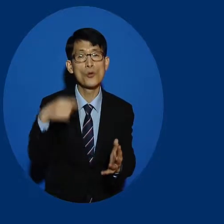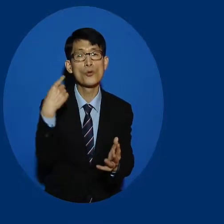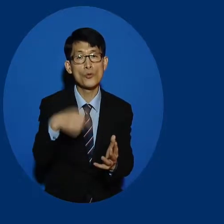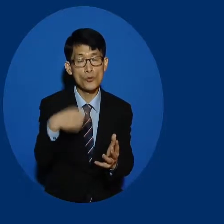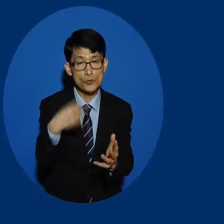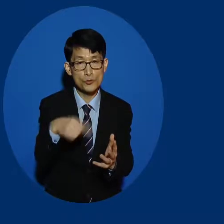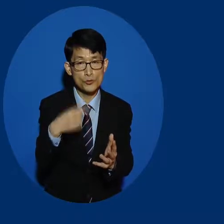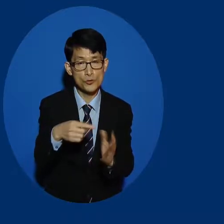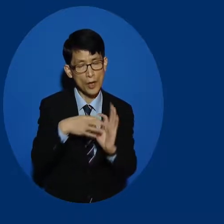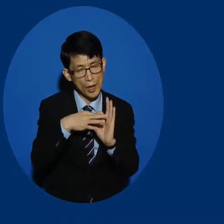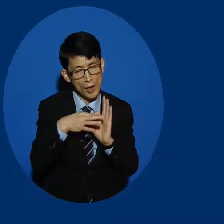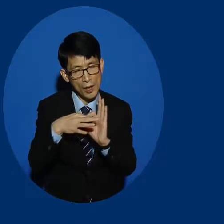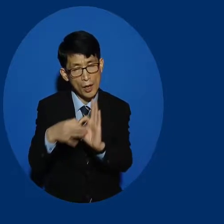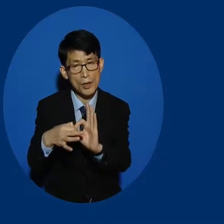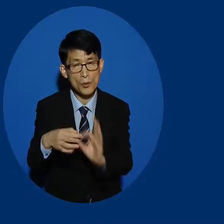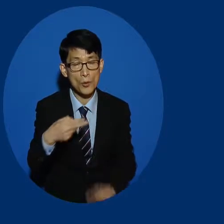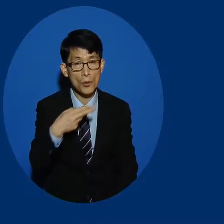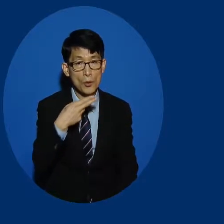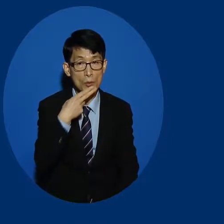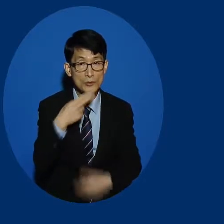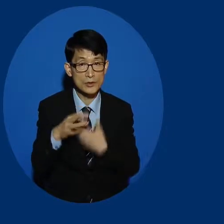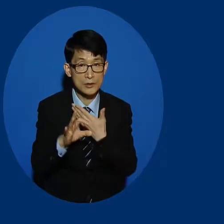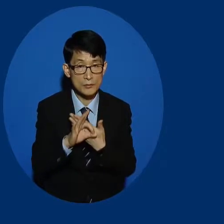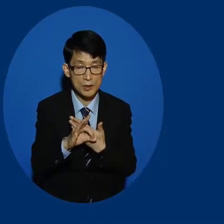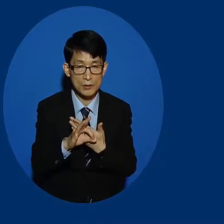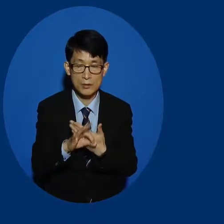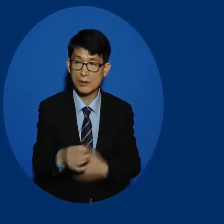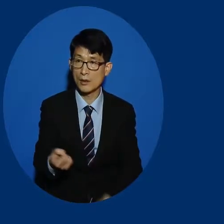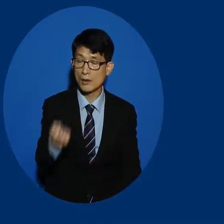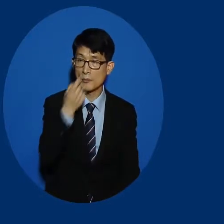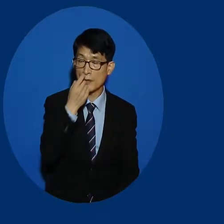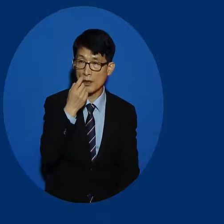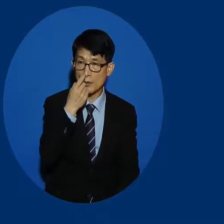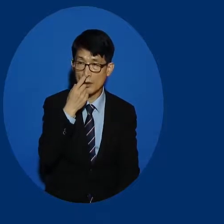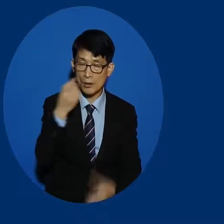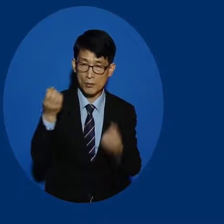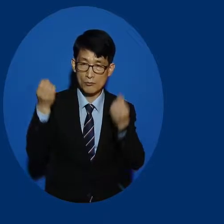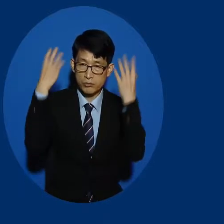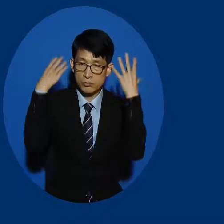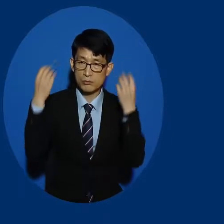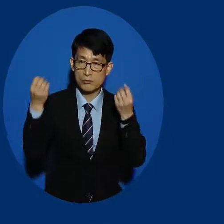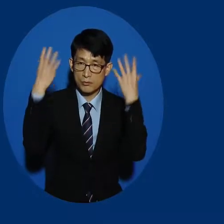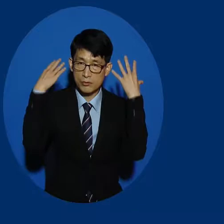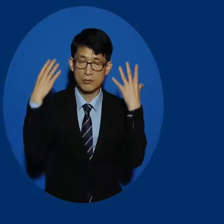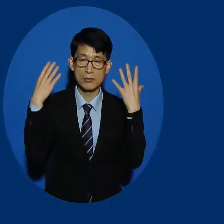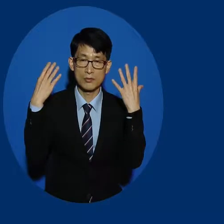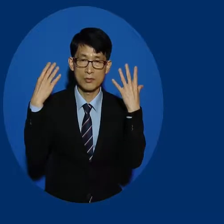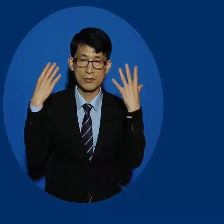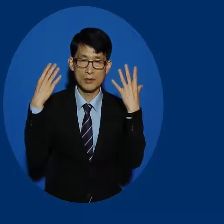주어지지 않으면 이미 배웠던 많은 기능과 기능들을 계속해서 소실할 수 있어요.